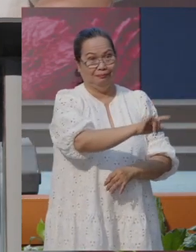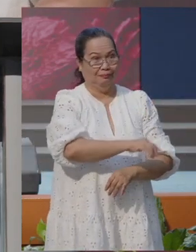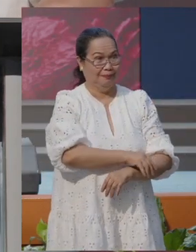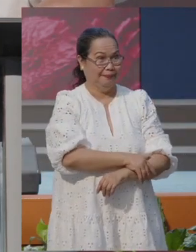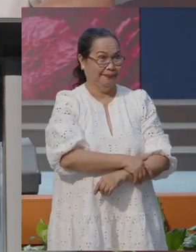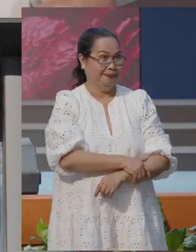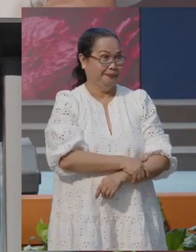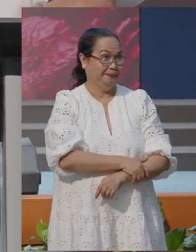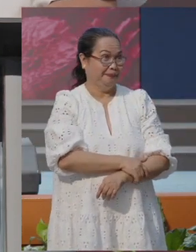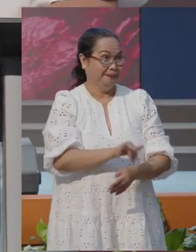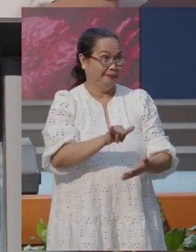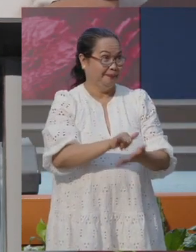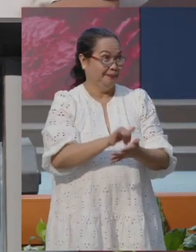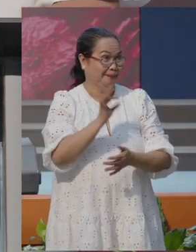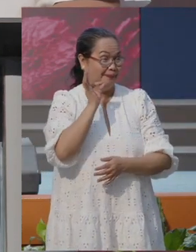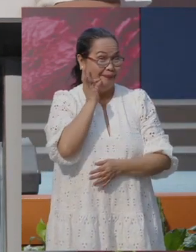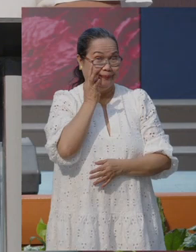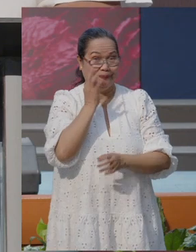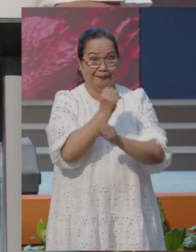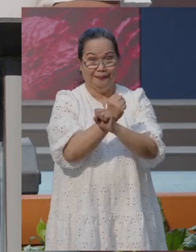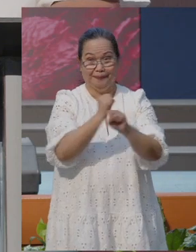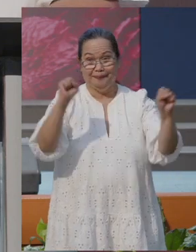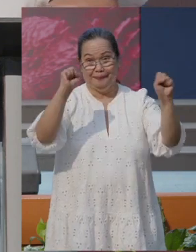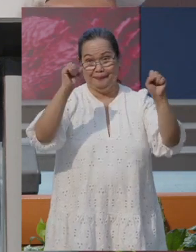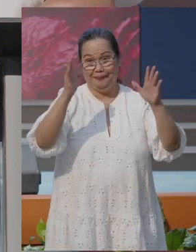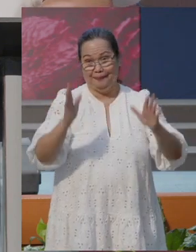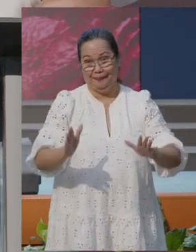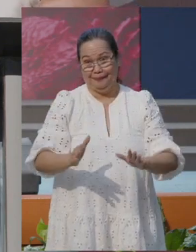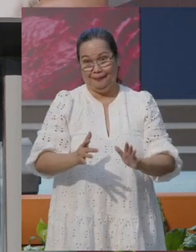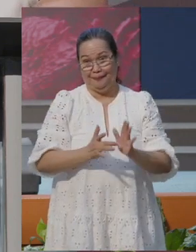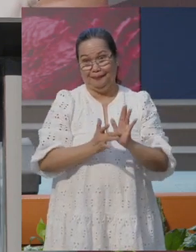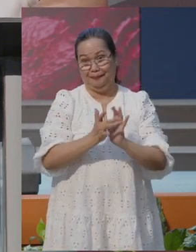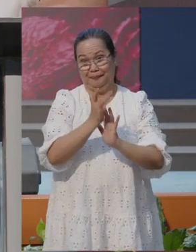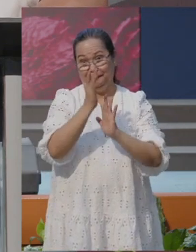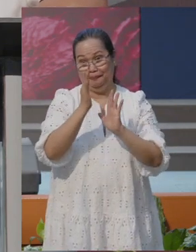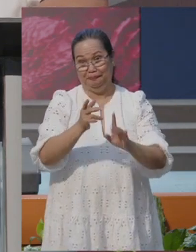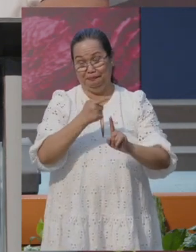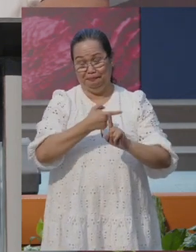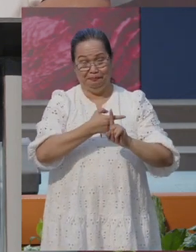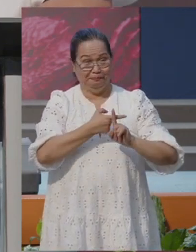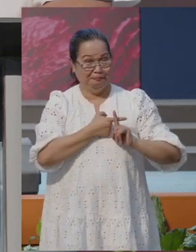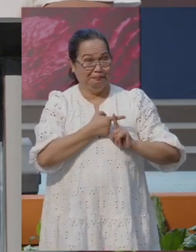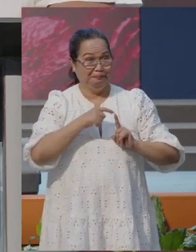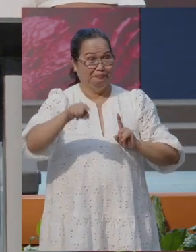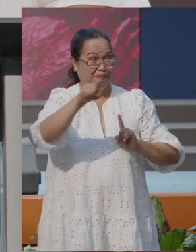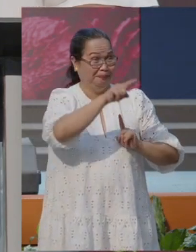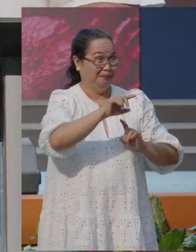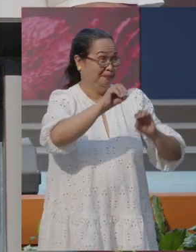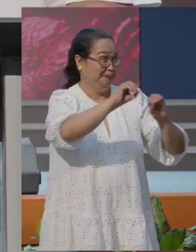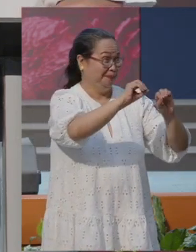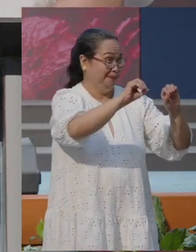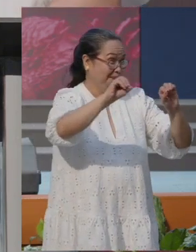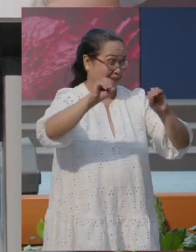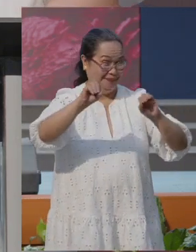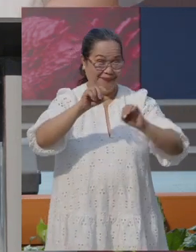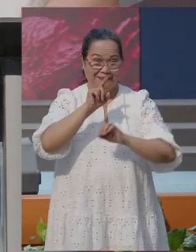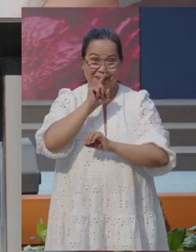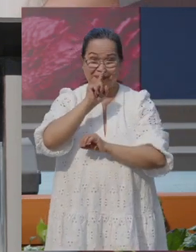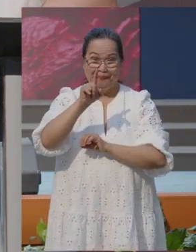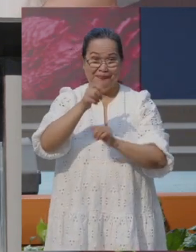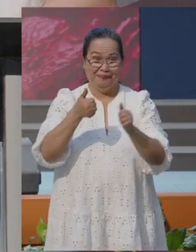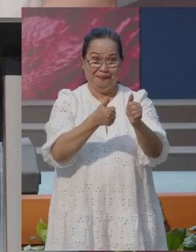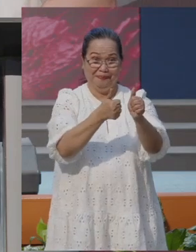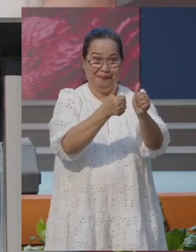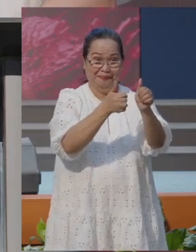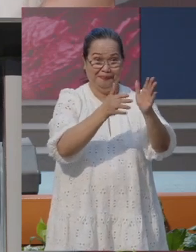Bunga ito ng ating pagiging ligtas. Mahalaga na alalahanin natin na ito ay itinuro niya sa kanyang mga hinirang na